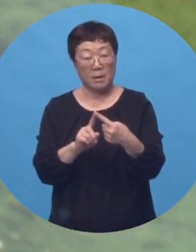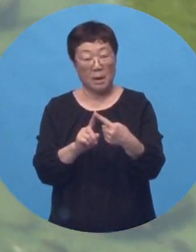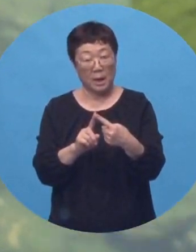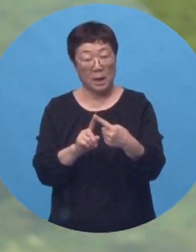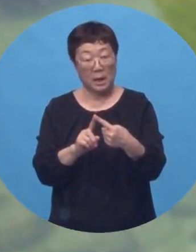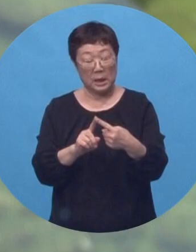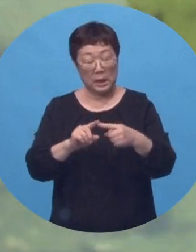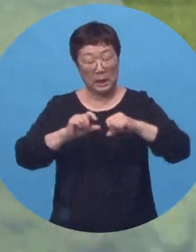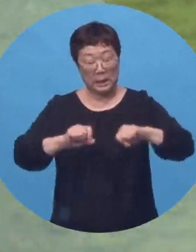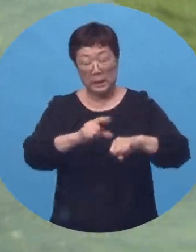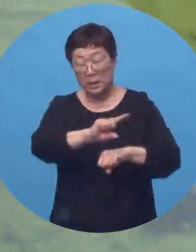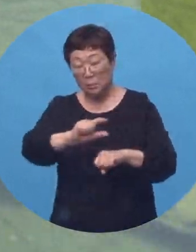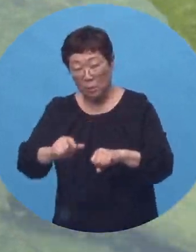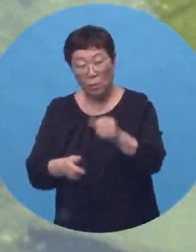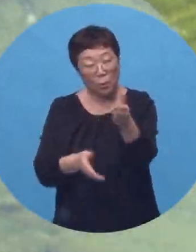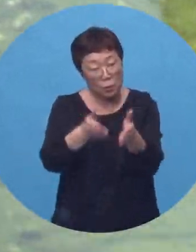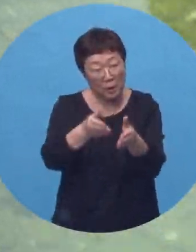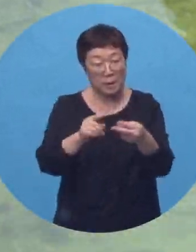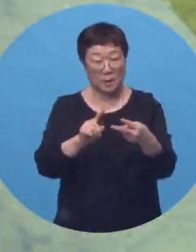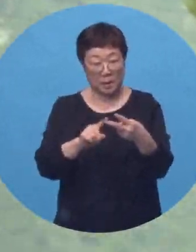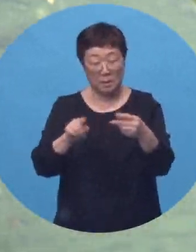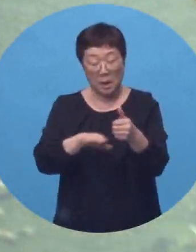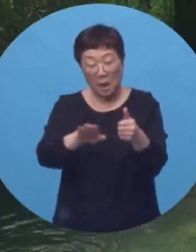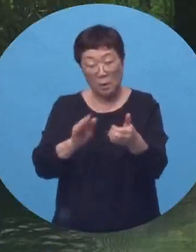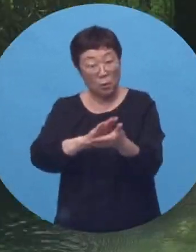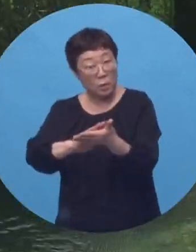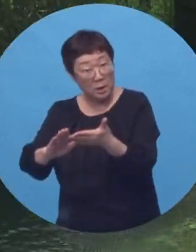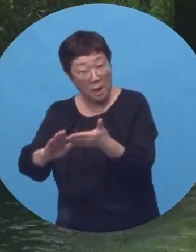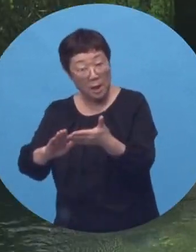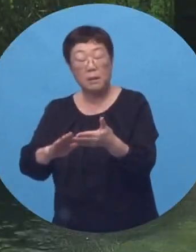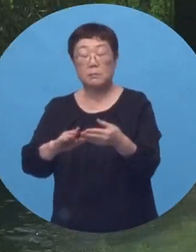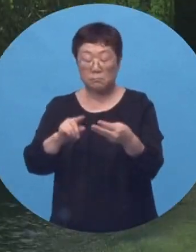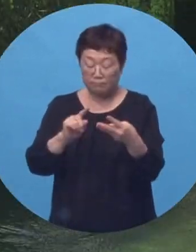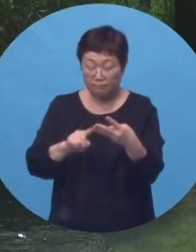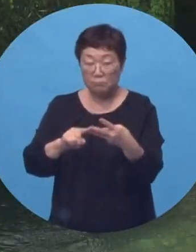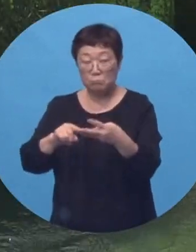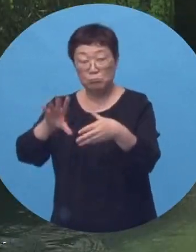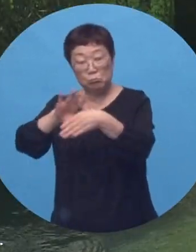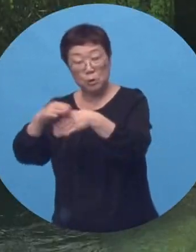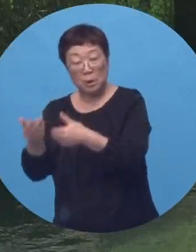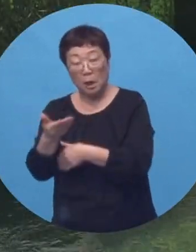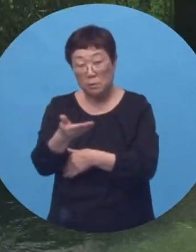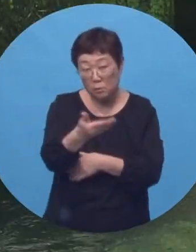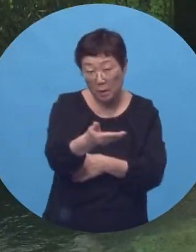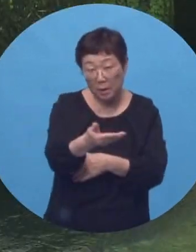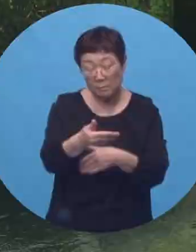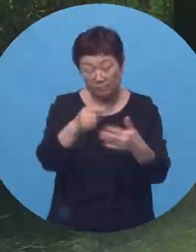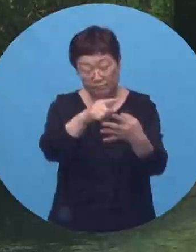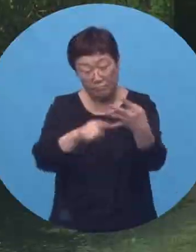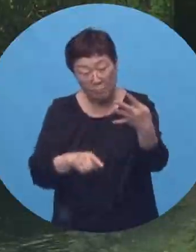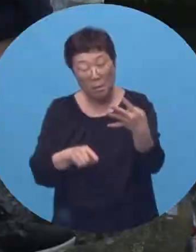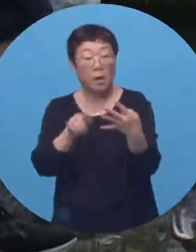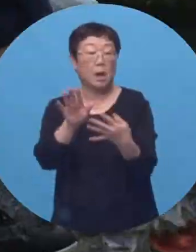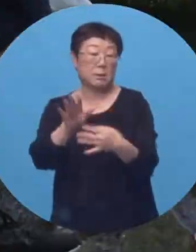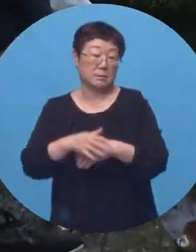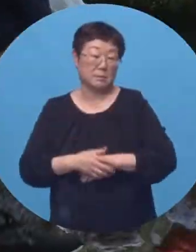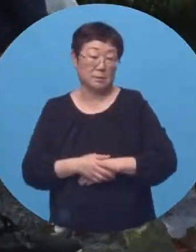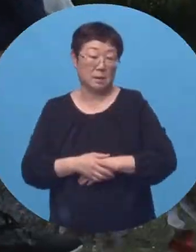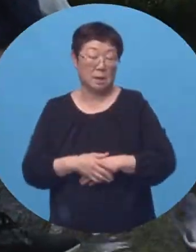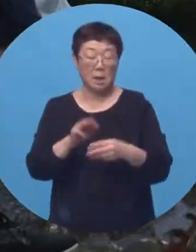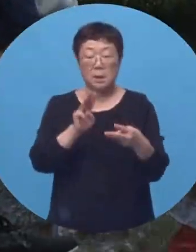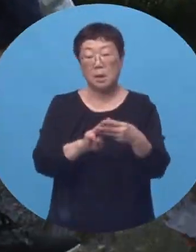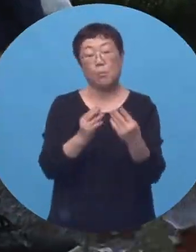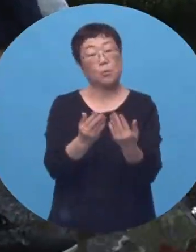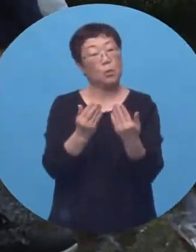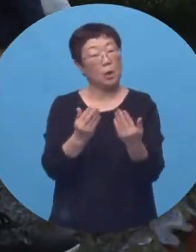生き物を育むだったり、それから環境をきれいにしたり、それから文化を継承したりとか、いろいろな役目があると思うんです。田んぼの学